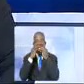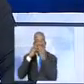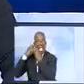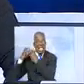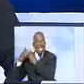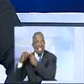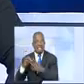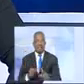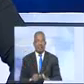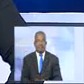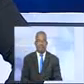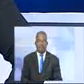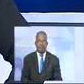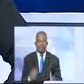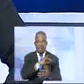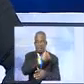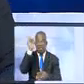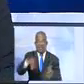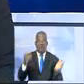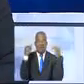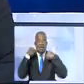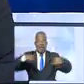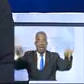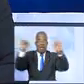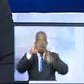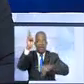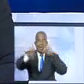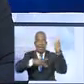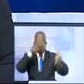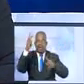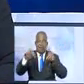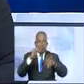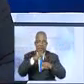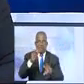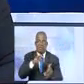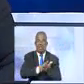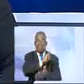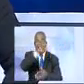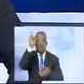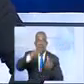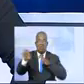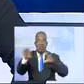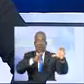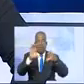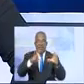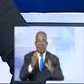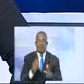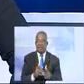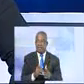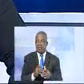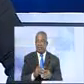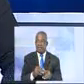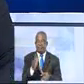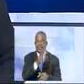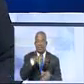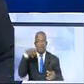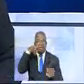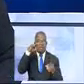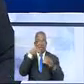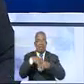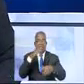buts de cette journée est donc d'informer les populations sur les bons gestes à adopter devant une personne en crise. Christelle